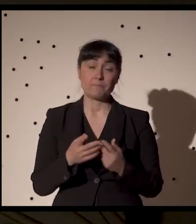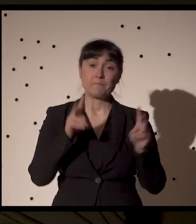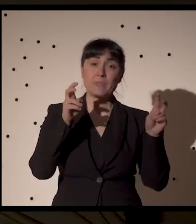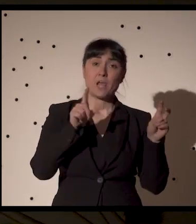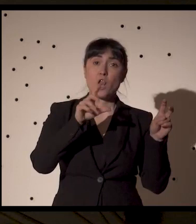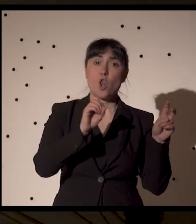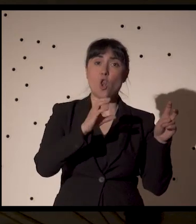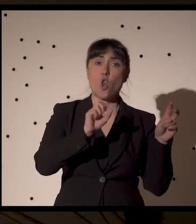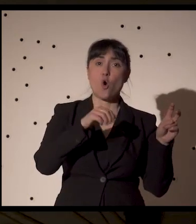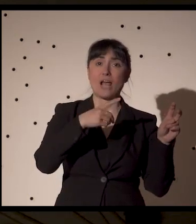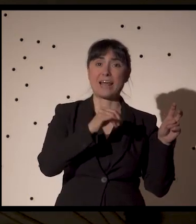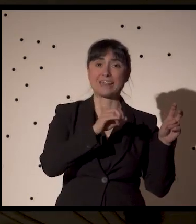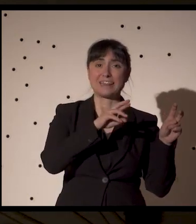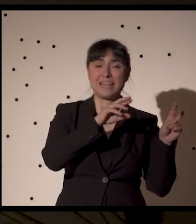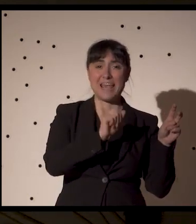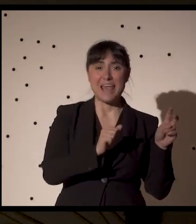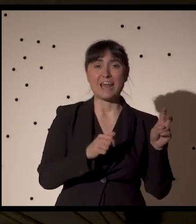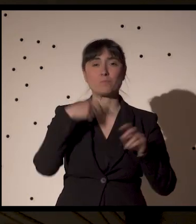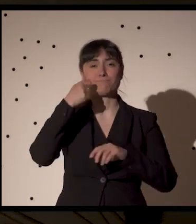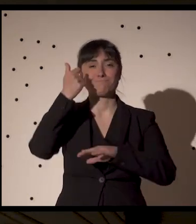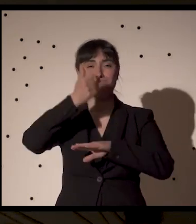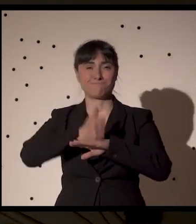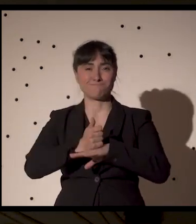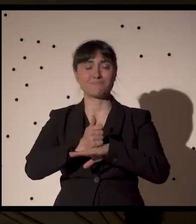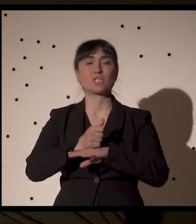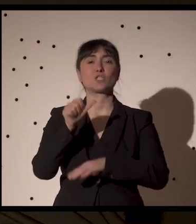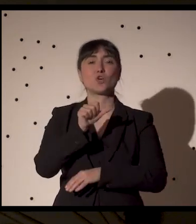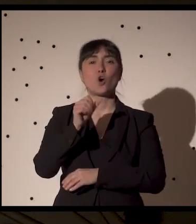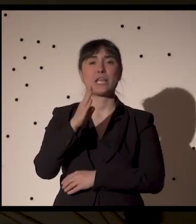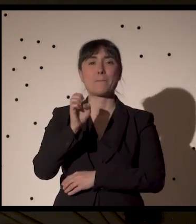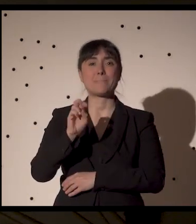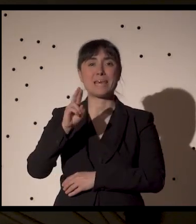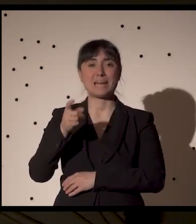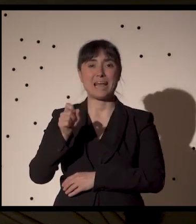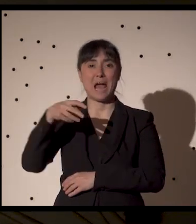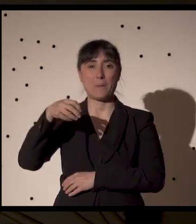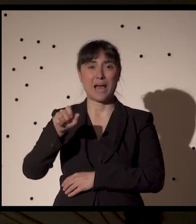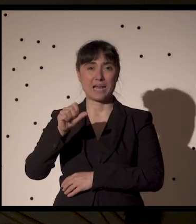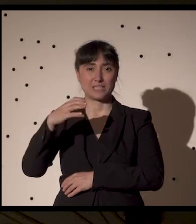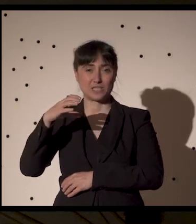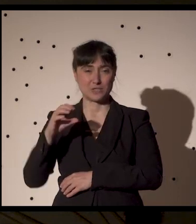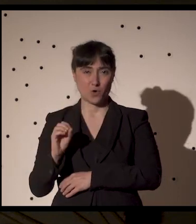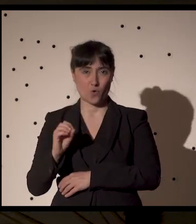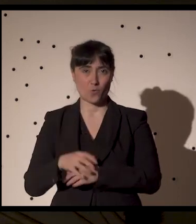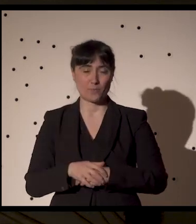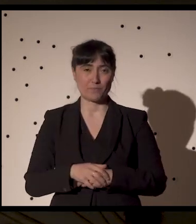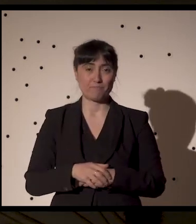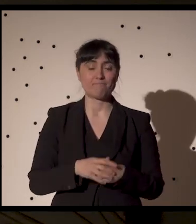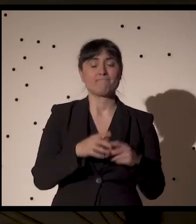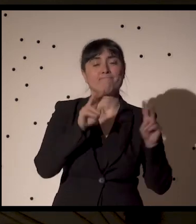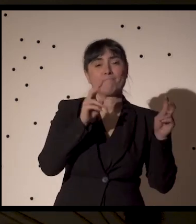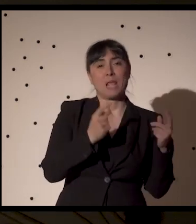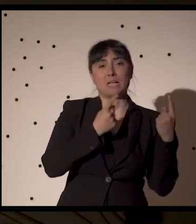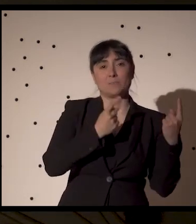Latella interprete Sonia Bergamasco un dittico becchettiano Aspettando Godot per la regia di